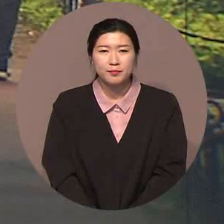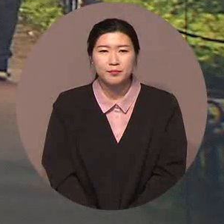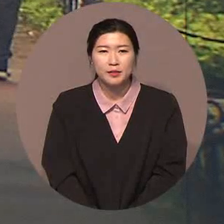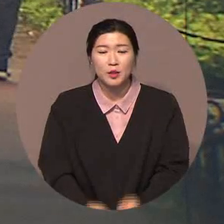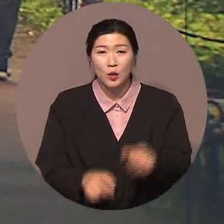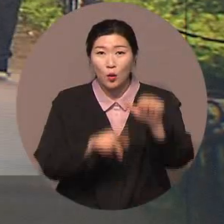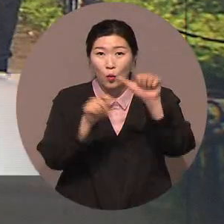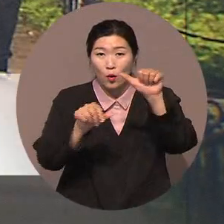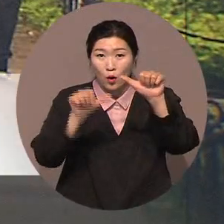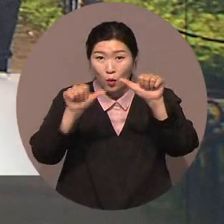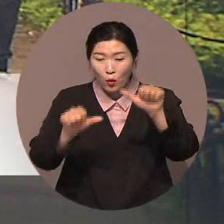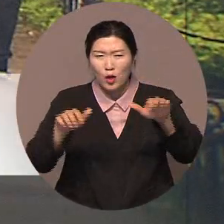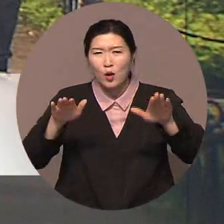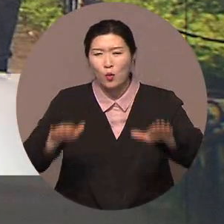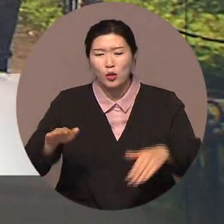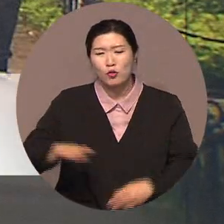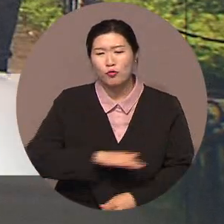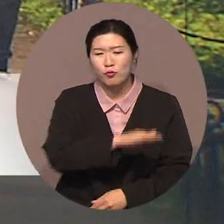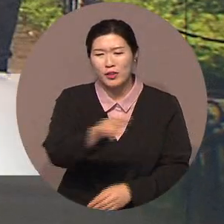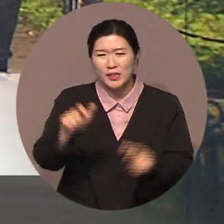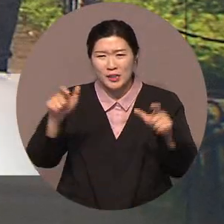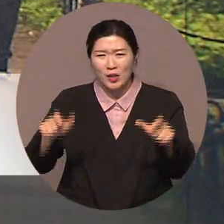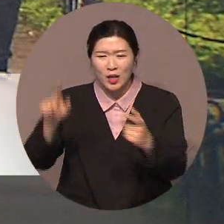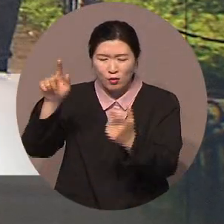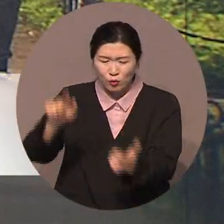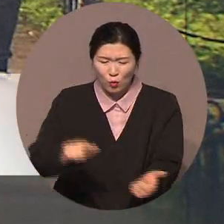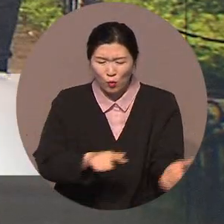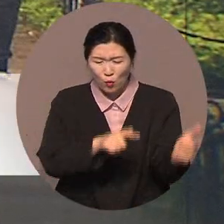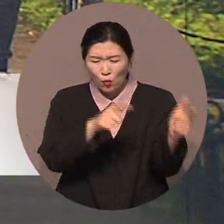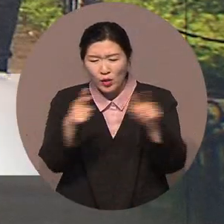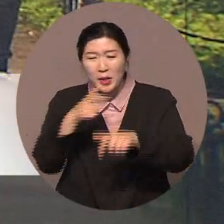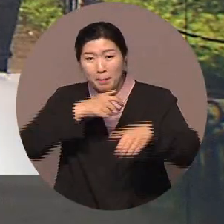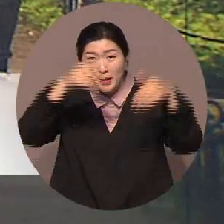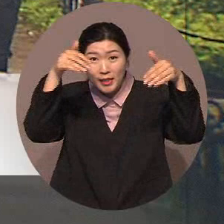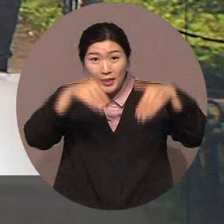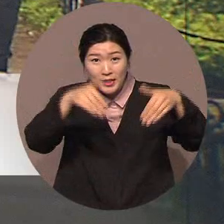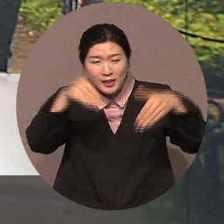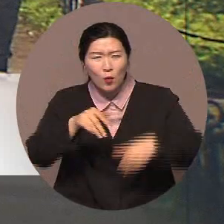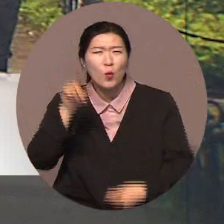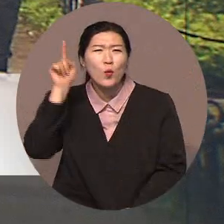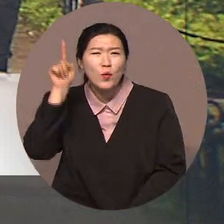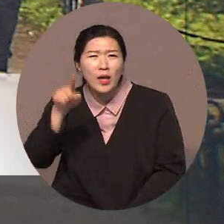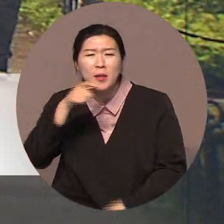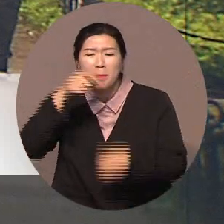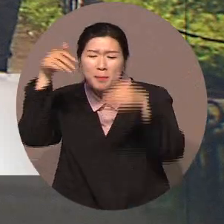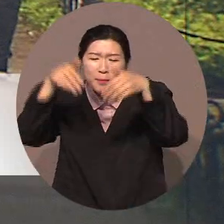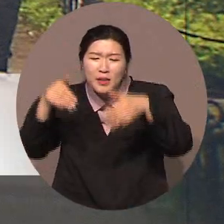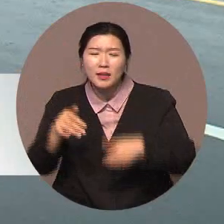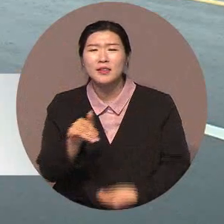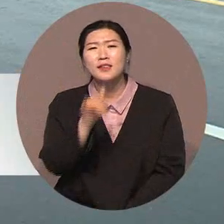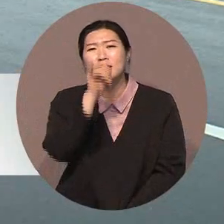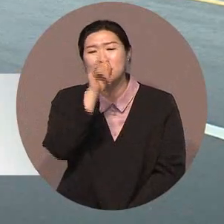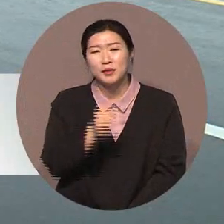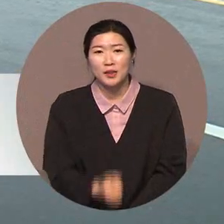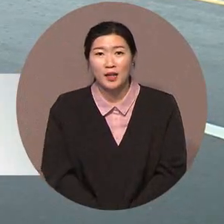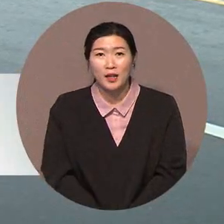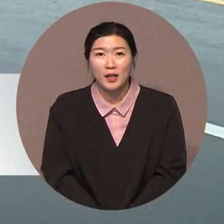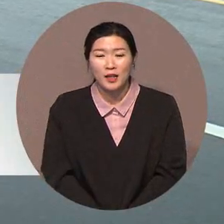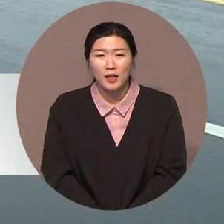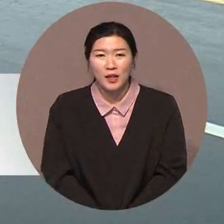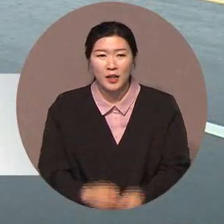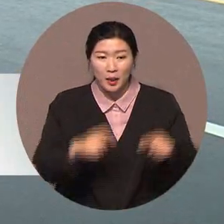어린이날이 돈을 대전과세중 충남에 종이 이어진 빌은 내일 늦은 오후까지 내릴 전망입니다 오늘 지역